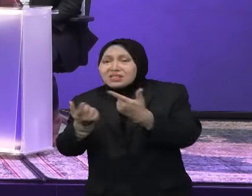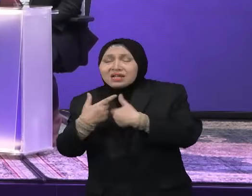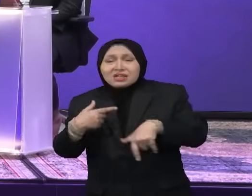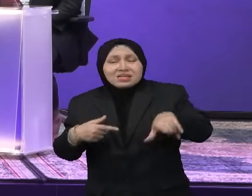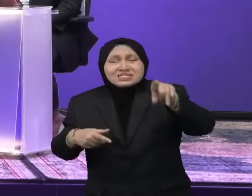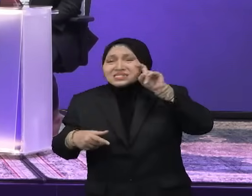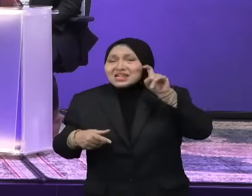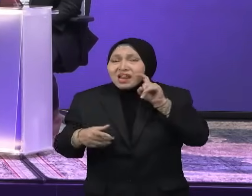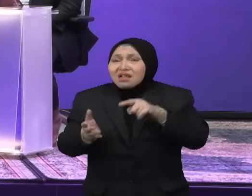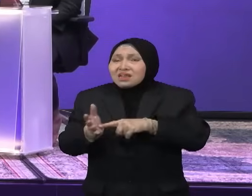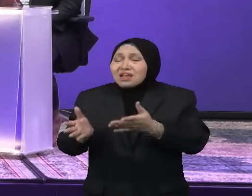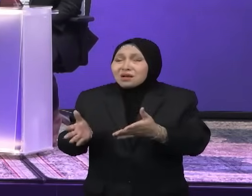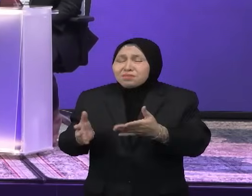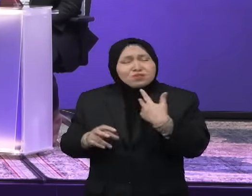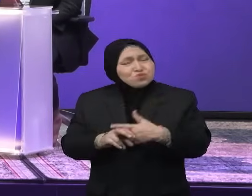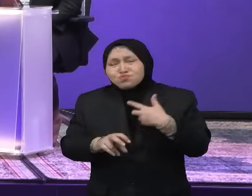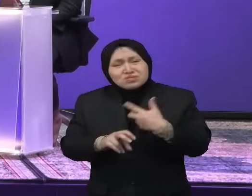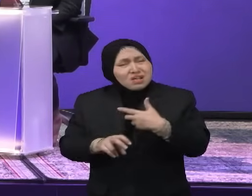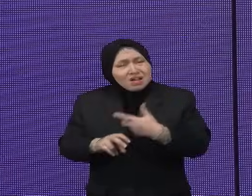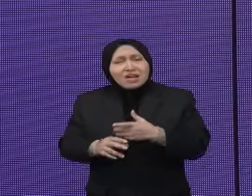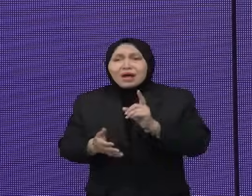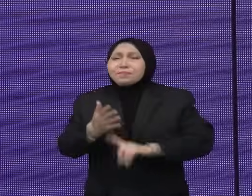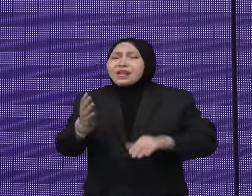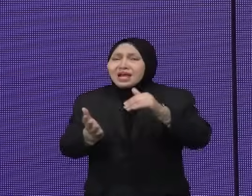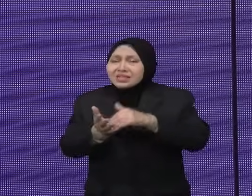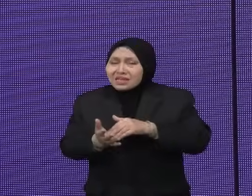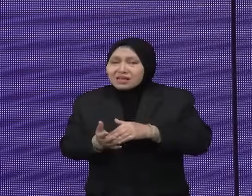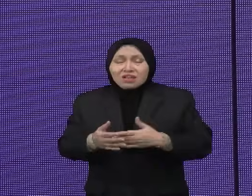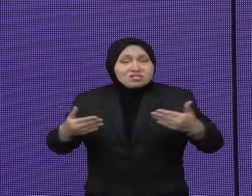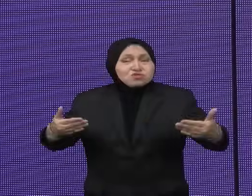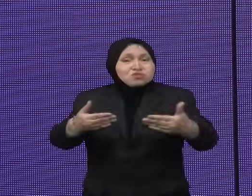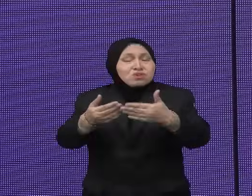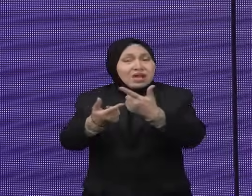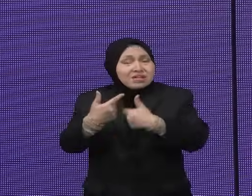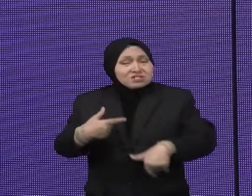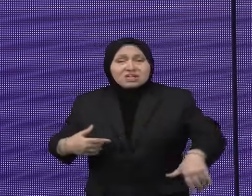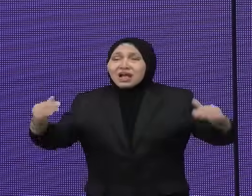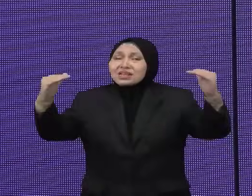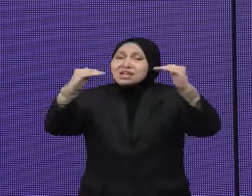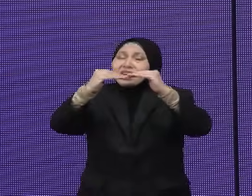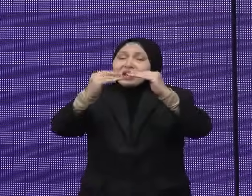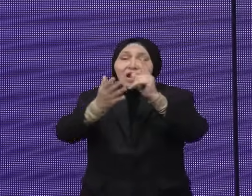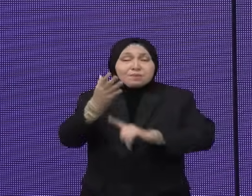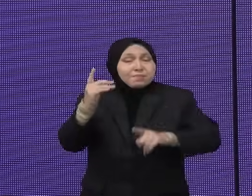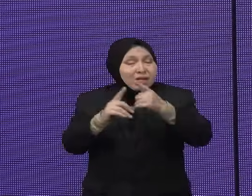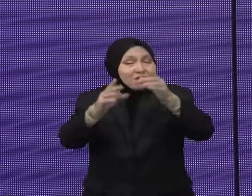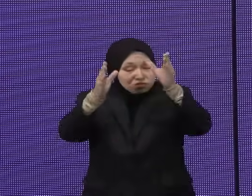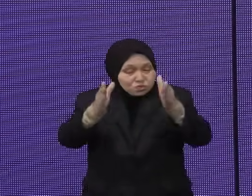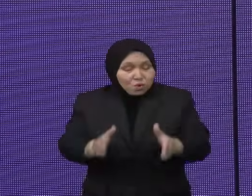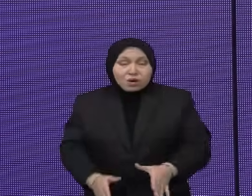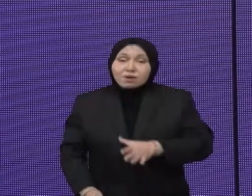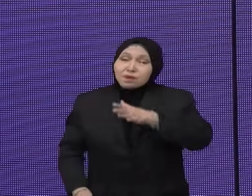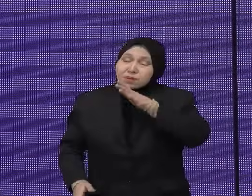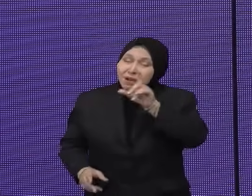daripada zina tersebut? Menyusahkan. Apalagi yang seterusnya ialah dari segi keadilan, ya, apabila seorang ibu yang